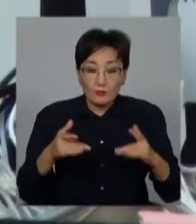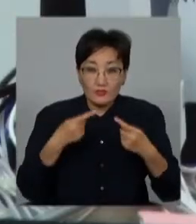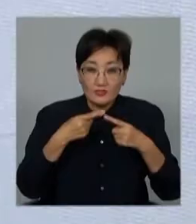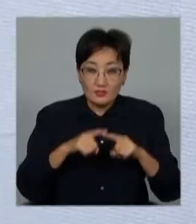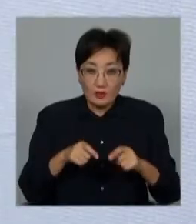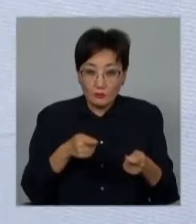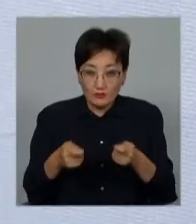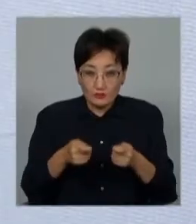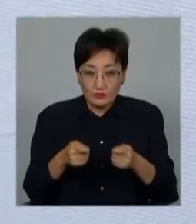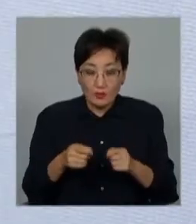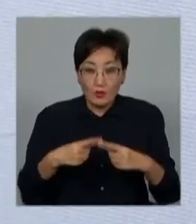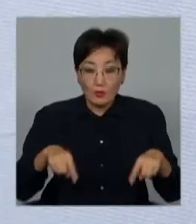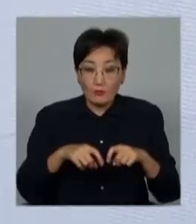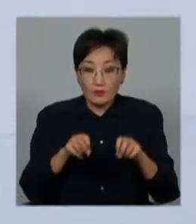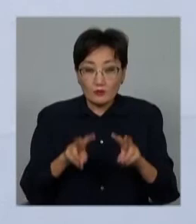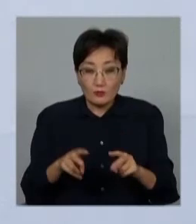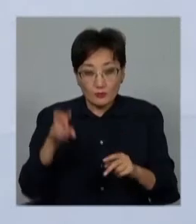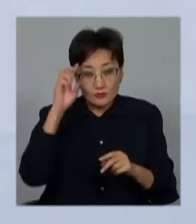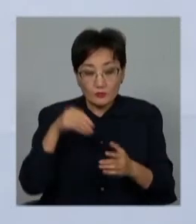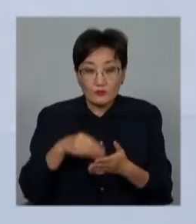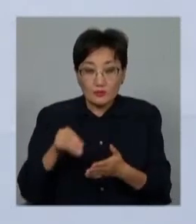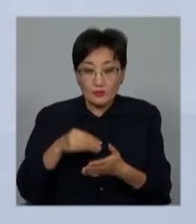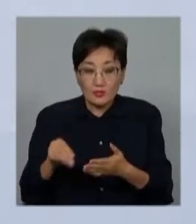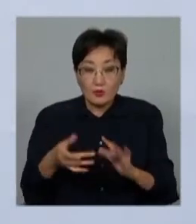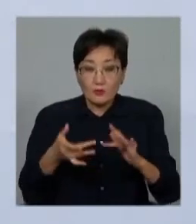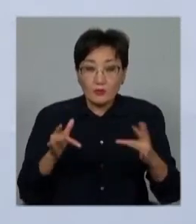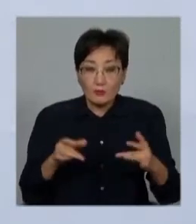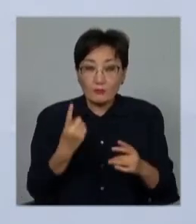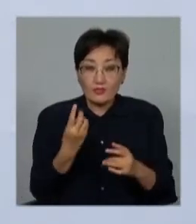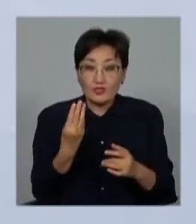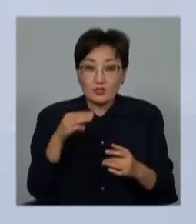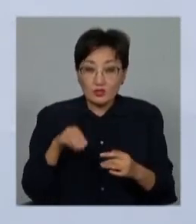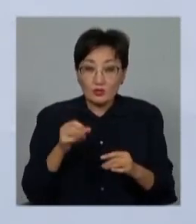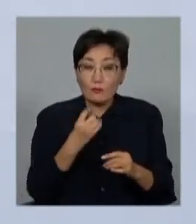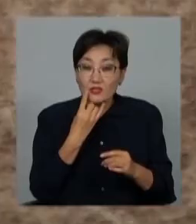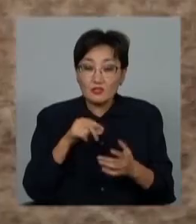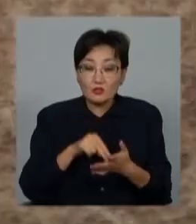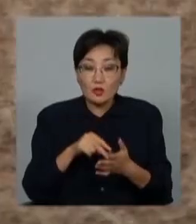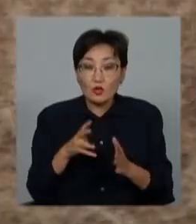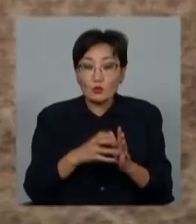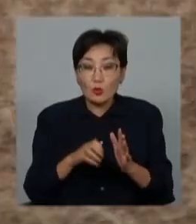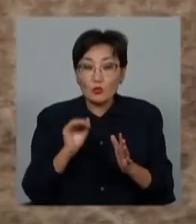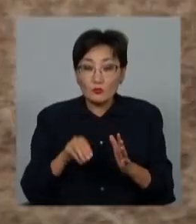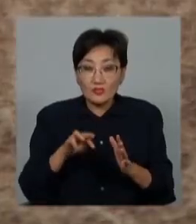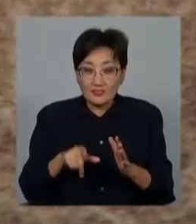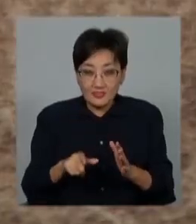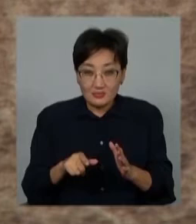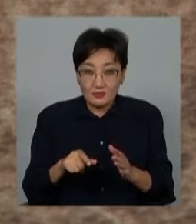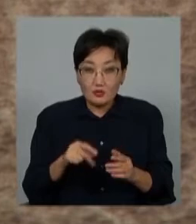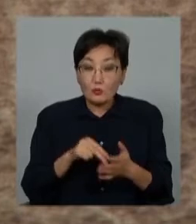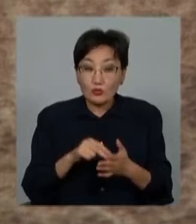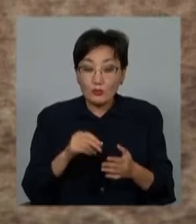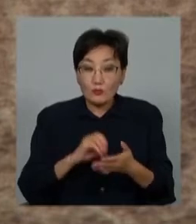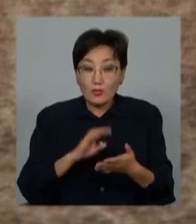технологиялар басқармасы. Мекеме мамандары мемлекеттік сатып алулар сайтына бір дана батарейканың құнын 900 мың теңгеден асады деген.